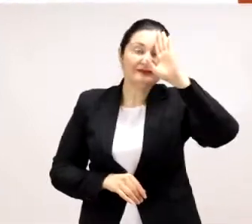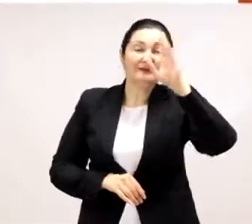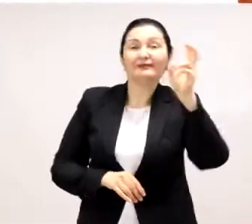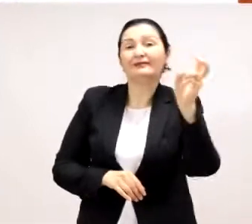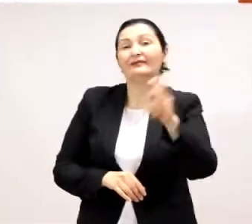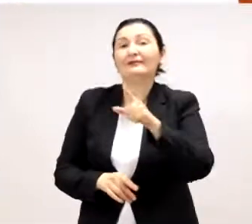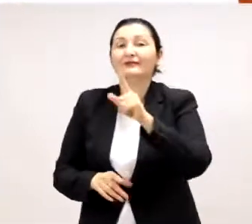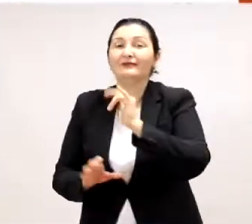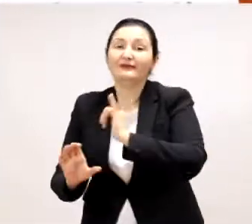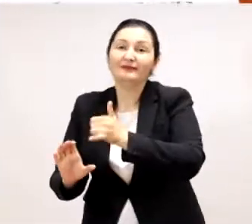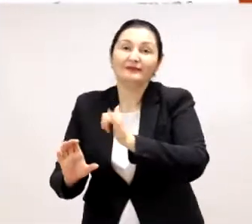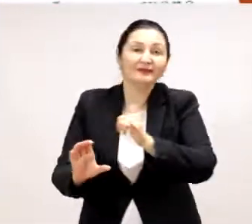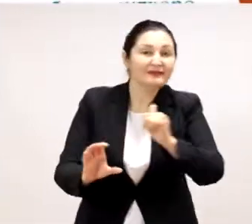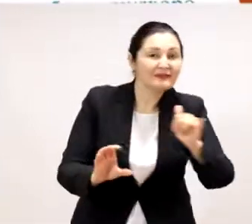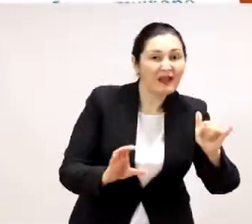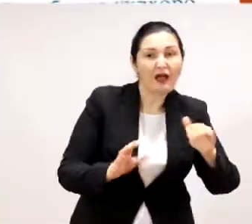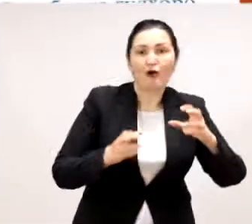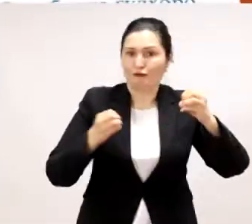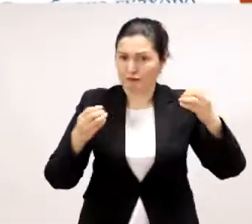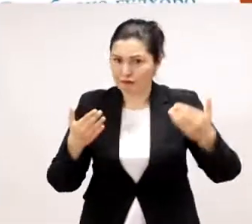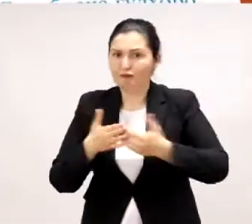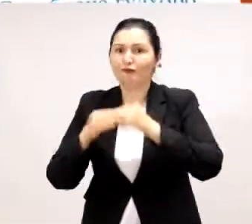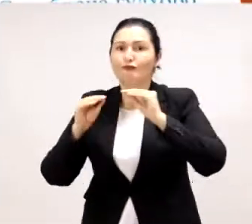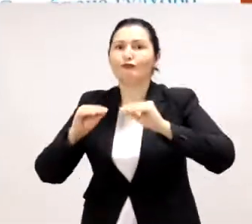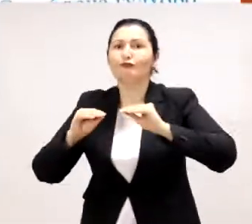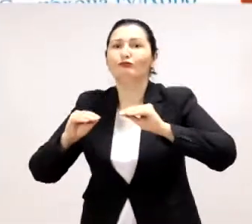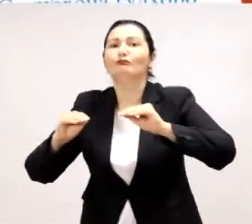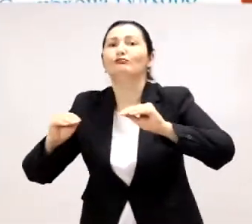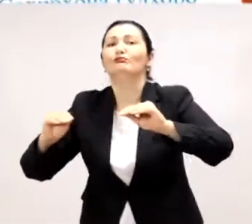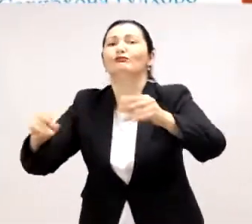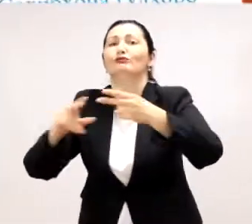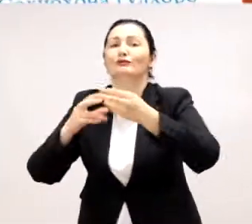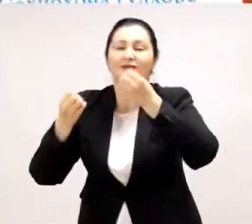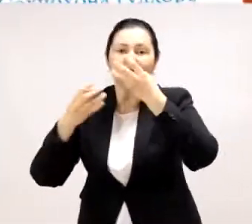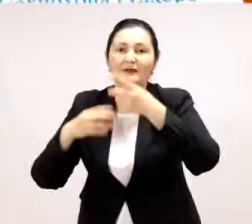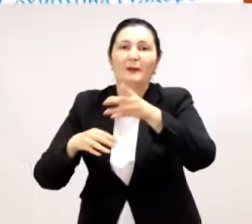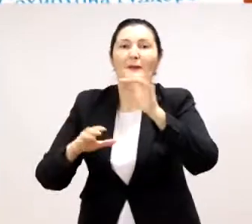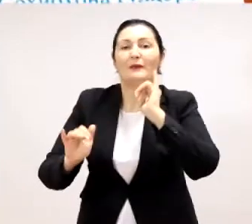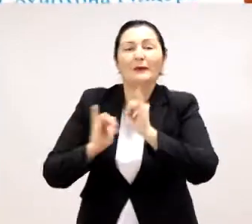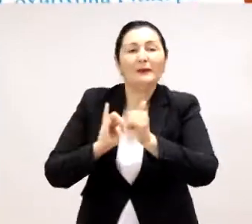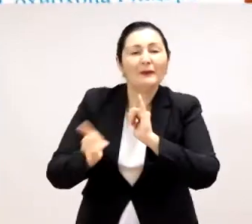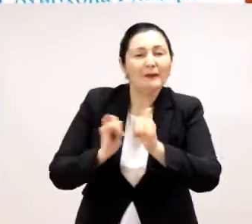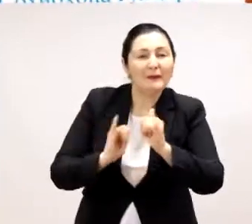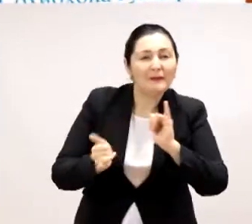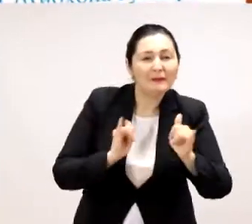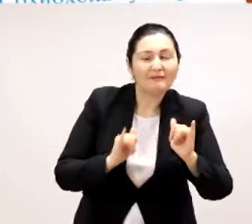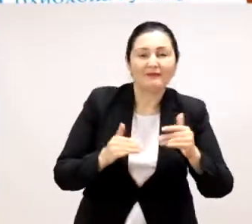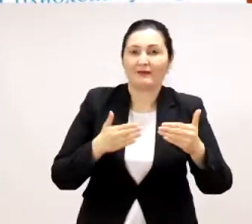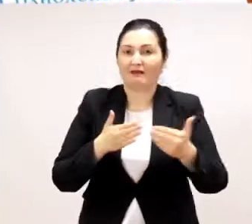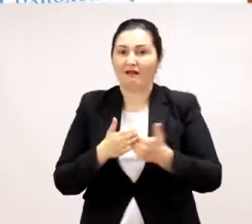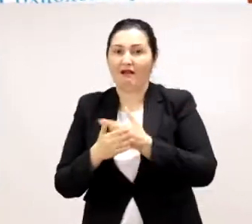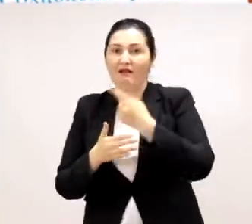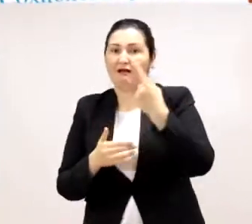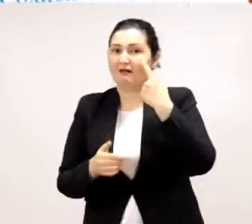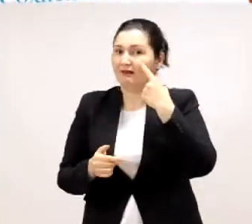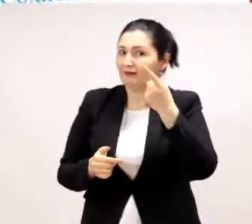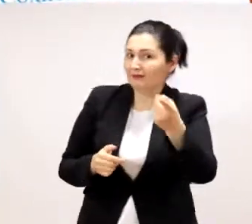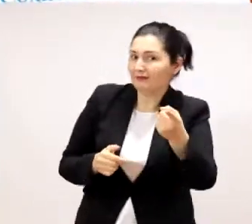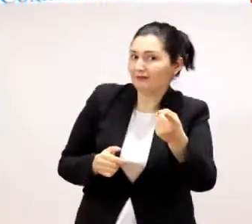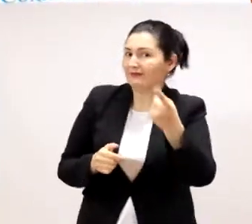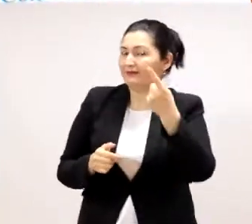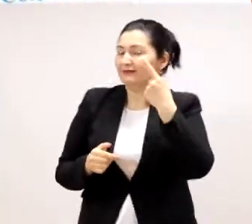آمده یک رده گل شنانده رفتند. صاحب خانه گلها رو آب داد و رشک صدبرگ رو دوچند